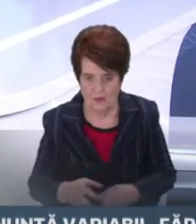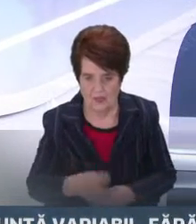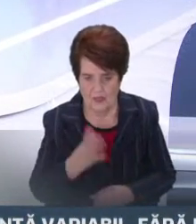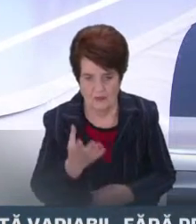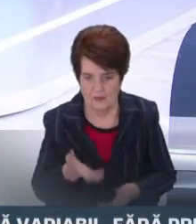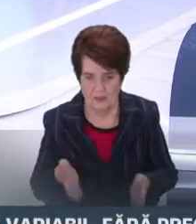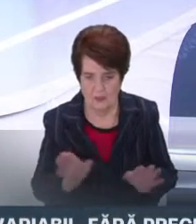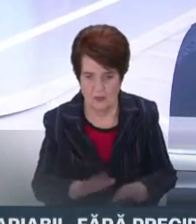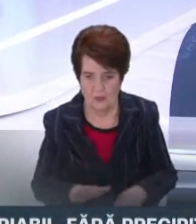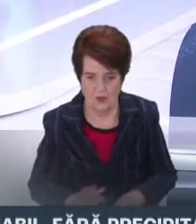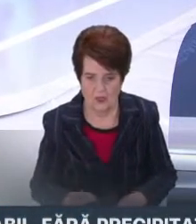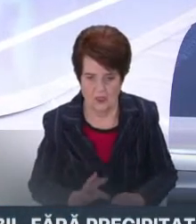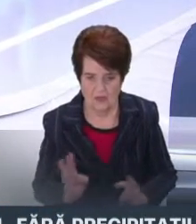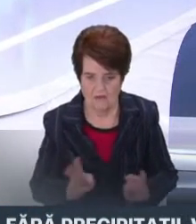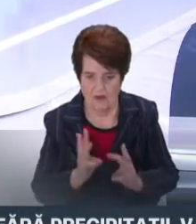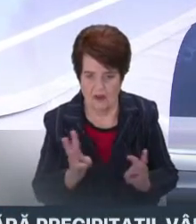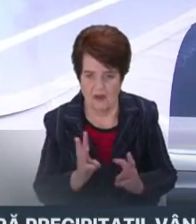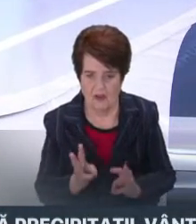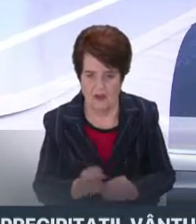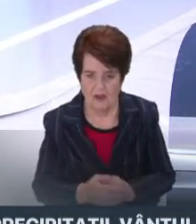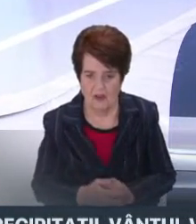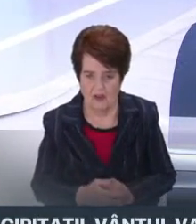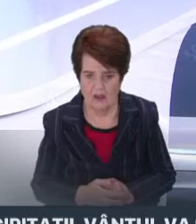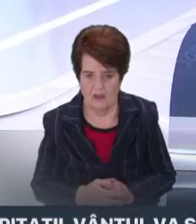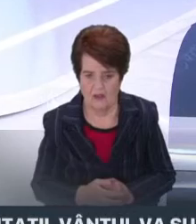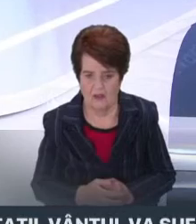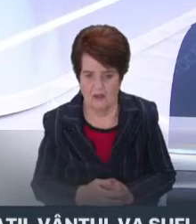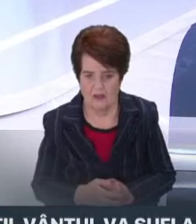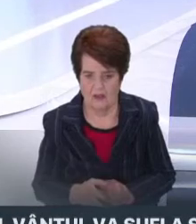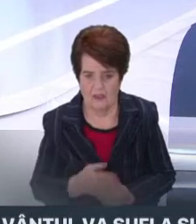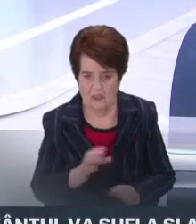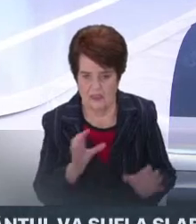lase flacăra aprinsă și să se asigure că